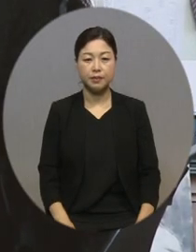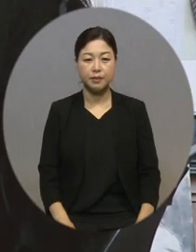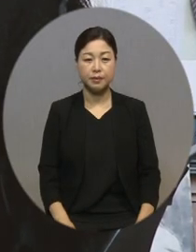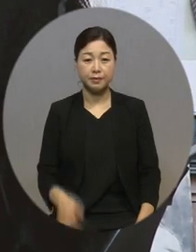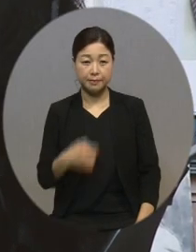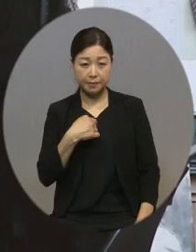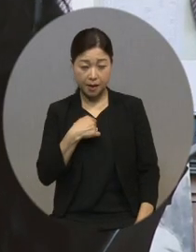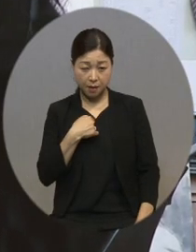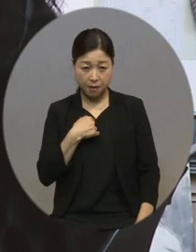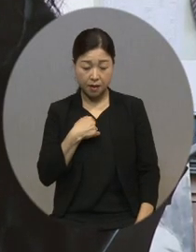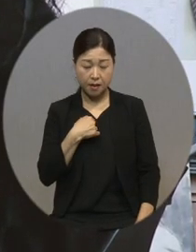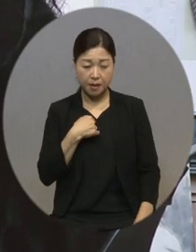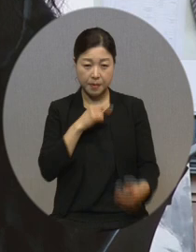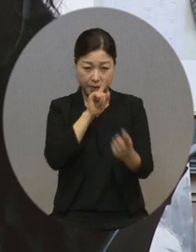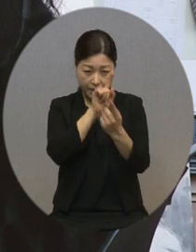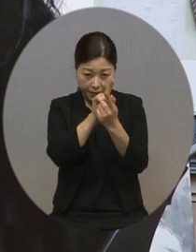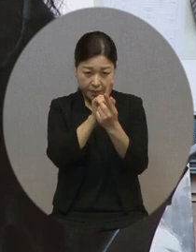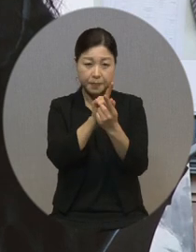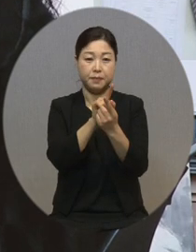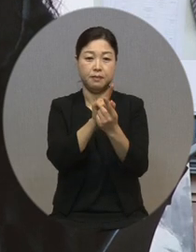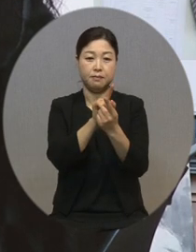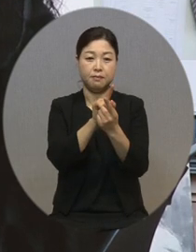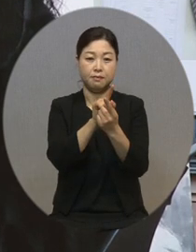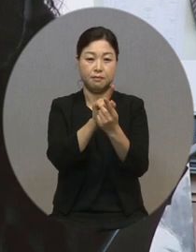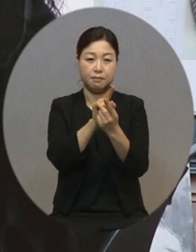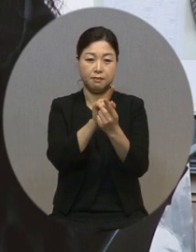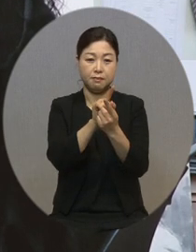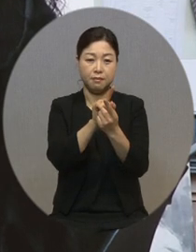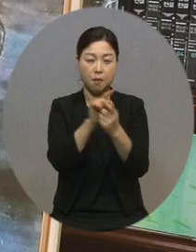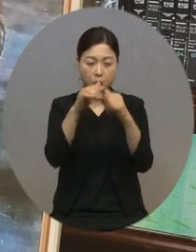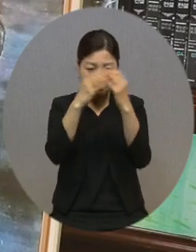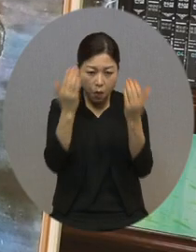나와의 대면, 모든 것을 보여주는 일이기도 하죠.